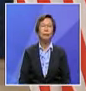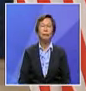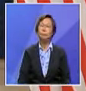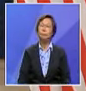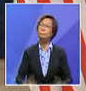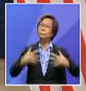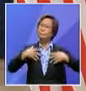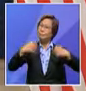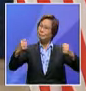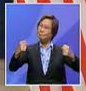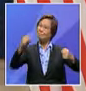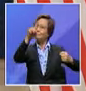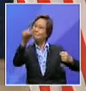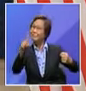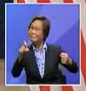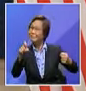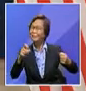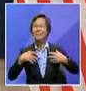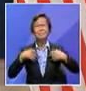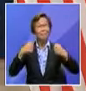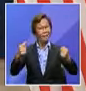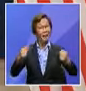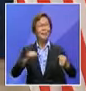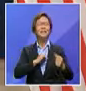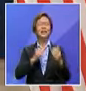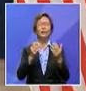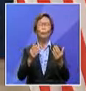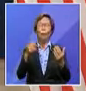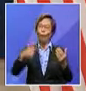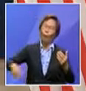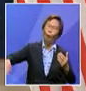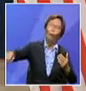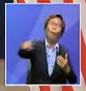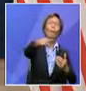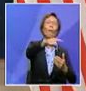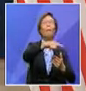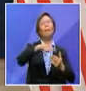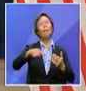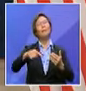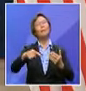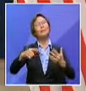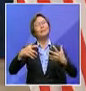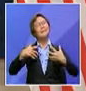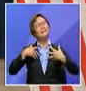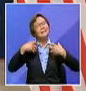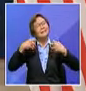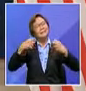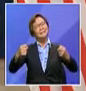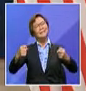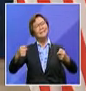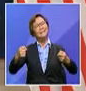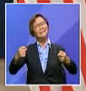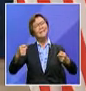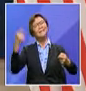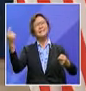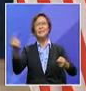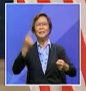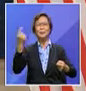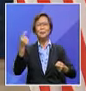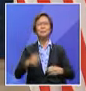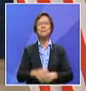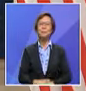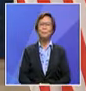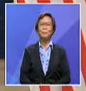Apa khabar semua? Saya doakan saudara dan saudari berada dalam keadaan sihat walafiat.